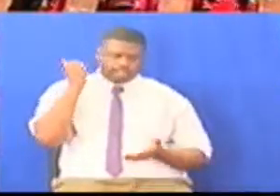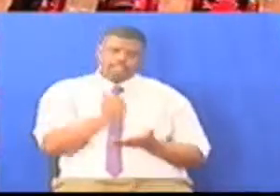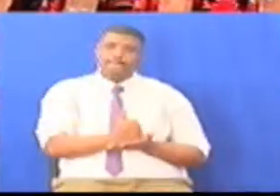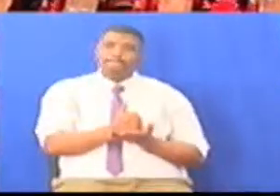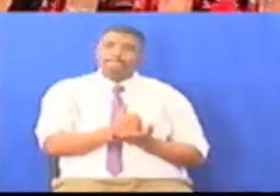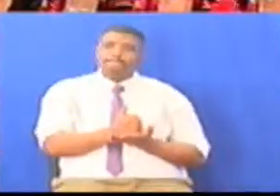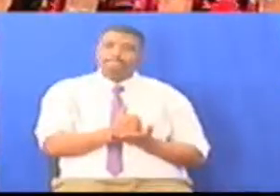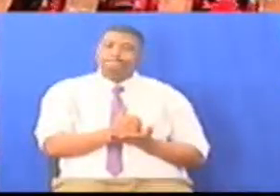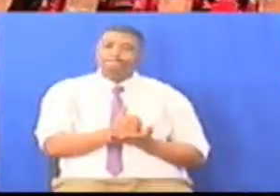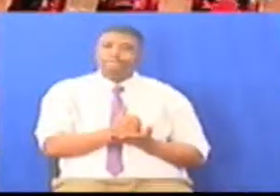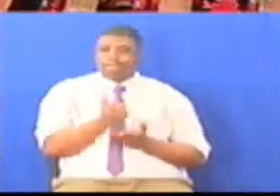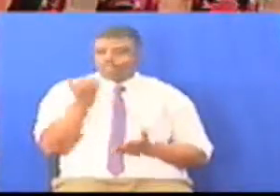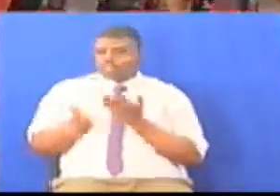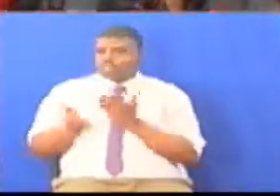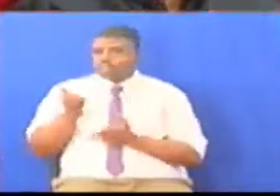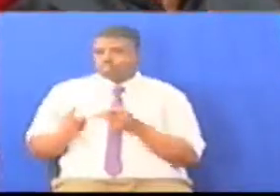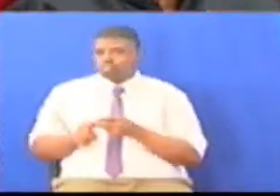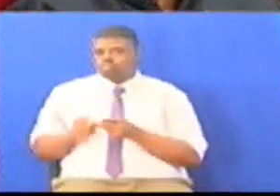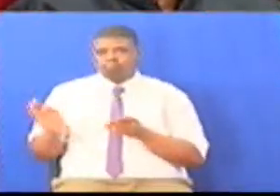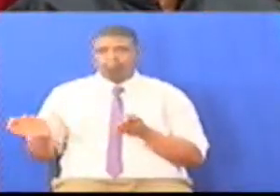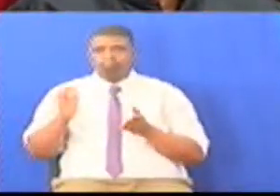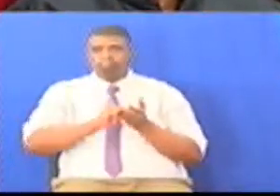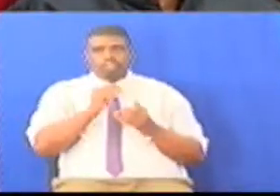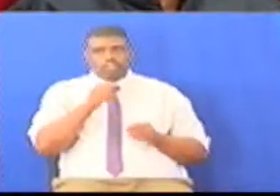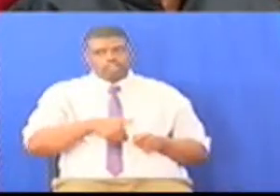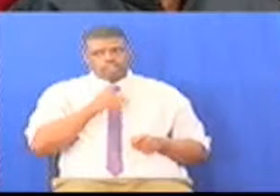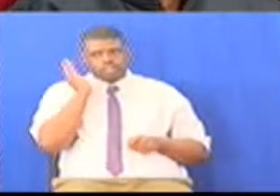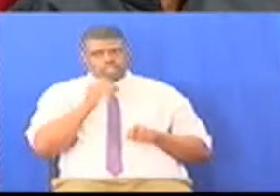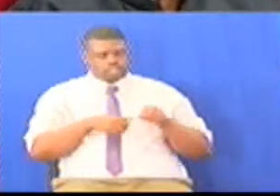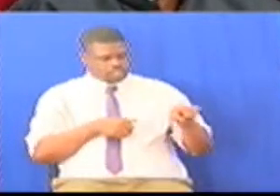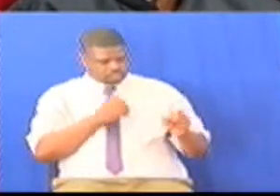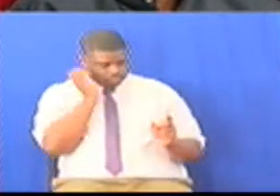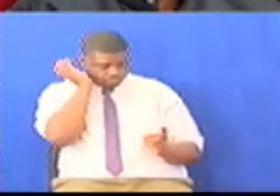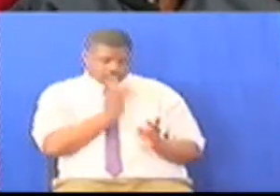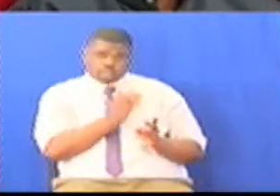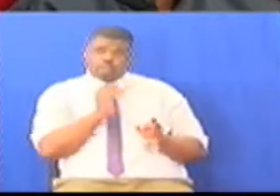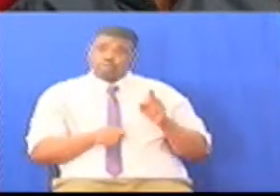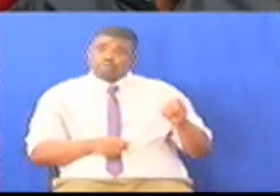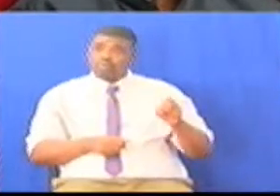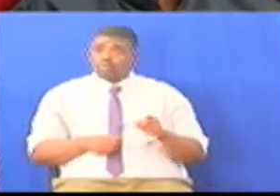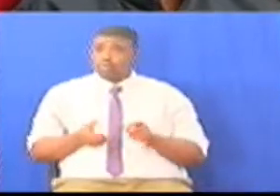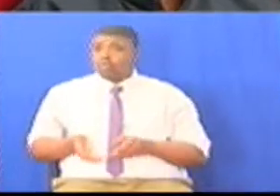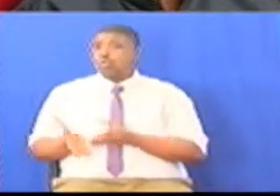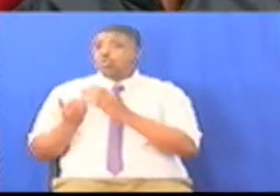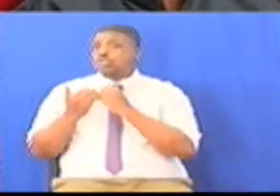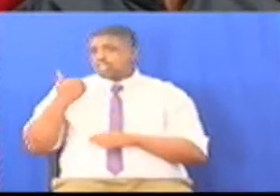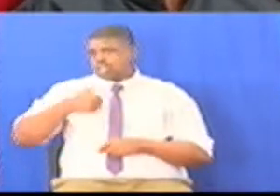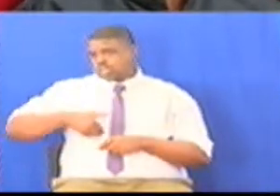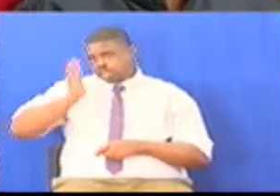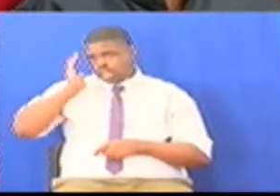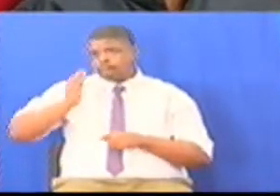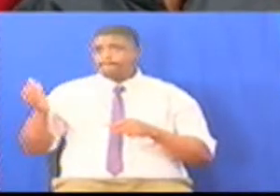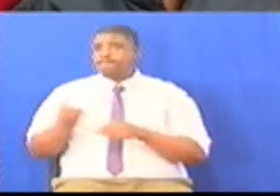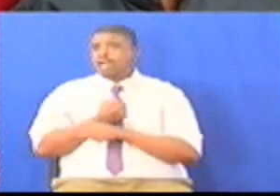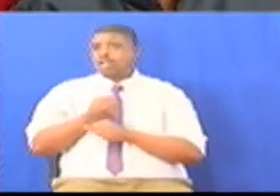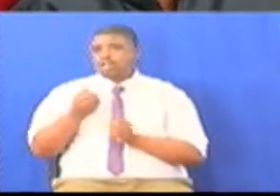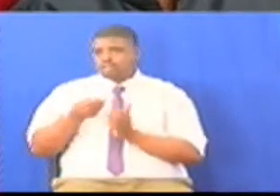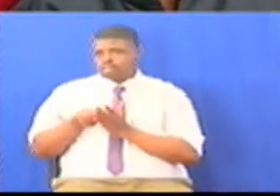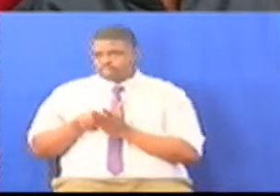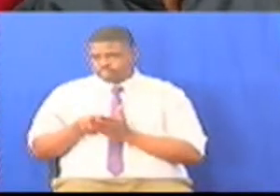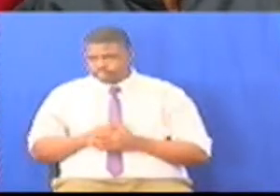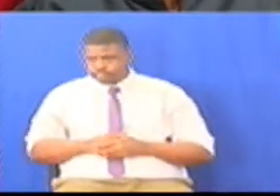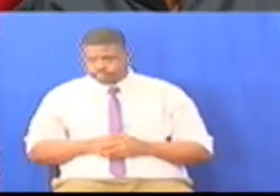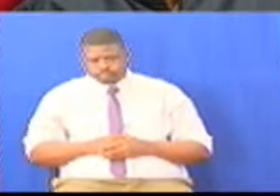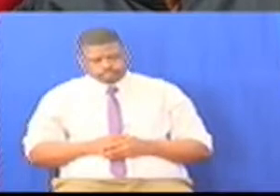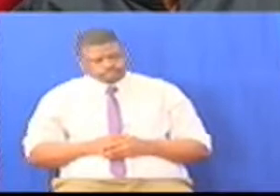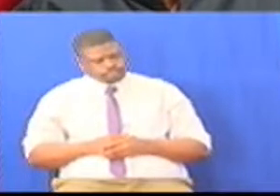stamp duty, kwa kiwango kitakachowekwa na serikali kwa madhumuni hayo, ili kuiwezesha serikali kupata mapato. Sheria